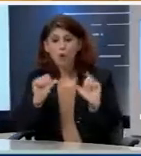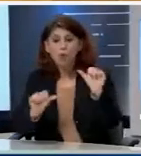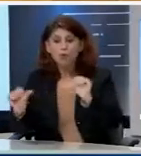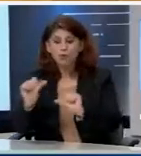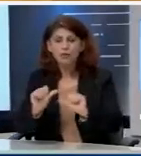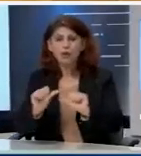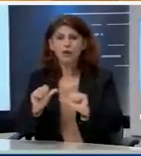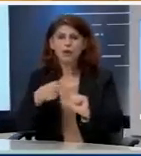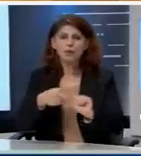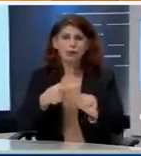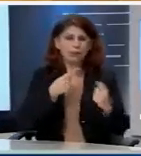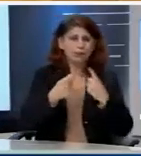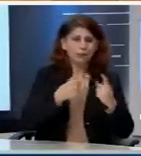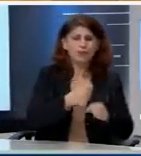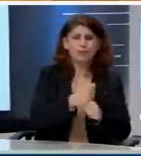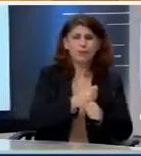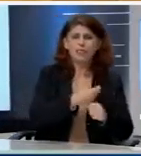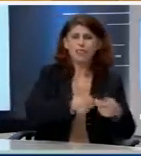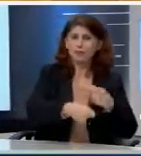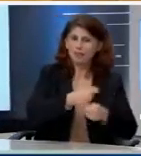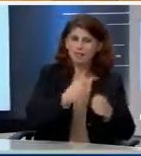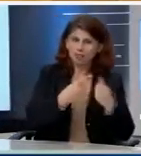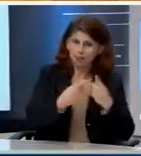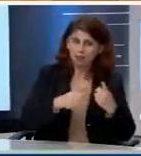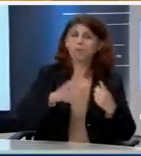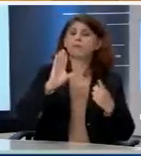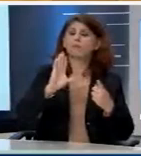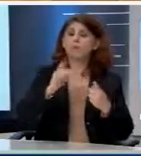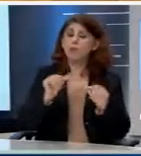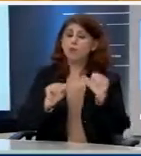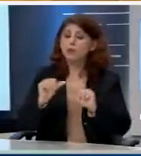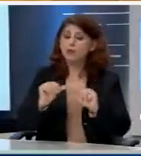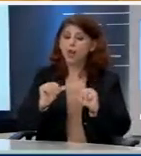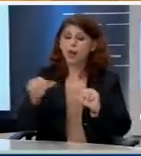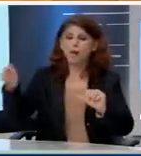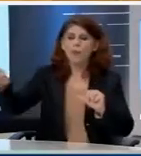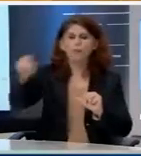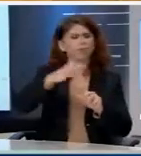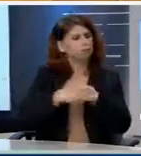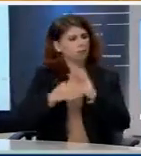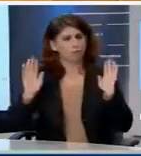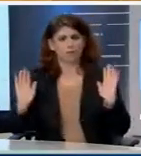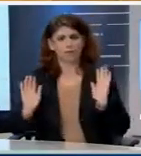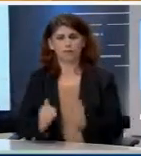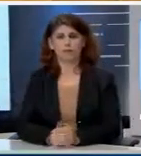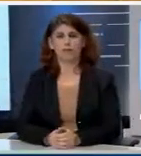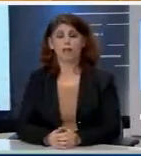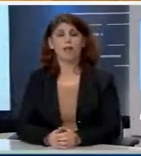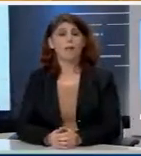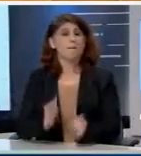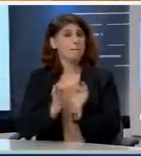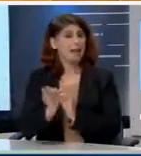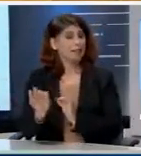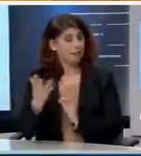επέτρεπε συναλλαγή με φαρμακευτικές επιχειρήσεις. Μέτρα που πήρα για την τιμή του φαρμάκου. Καθιέρωσα, κυρίες και